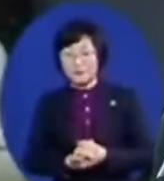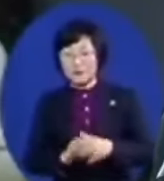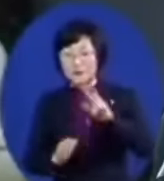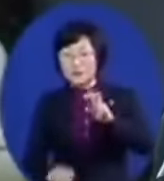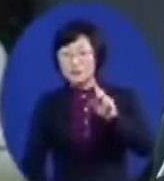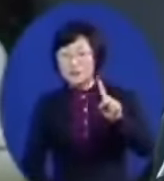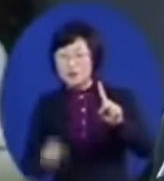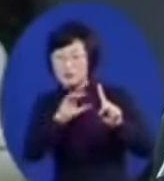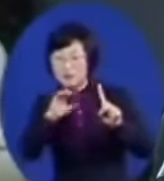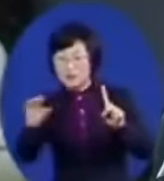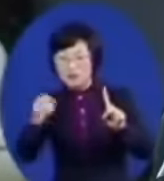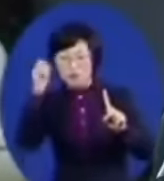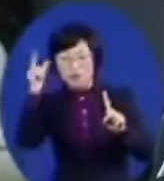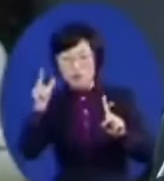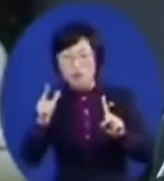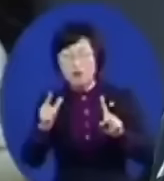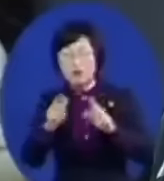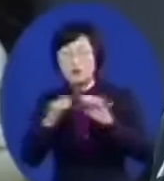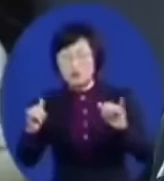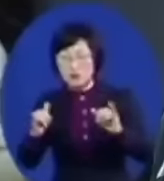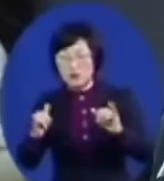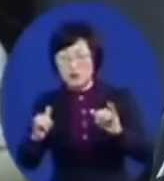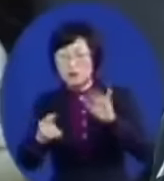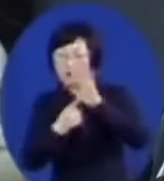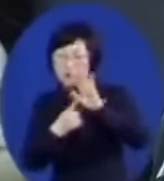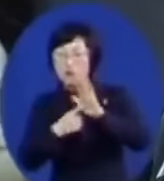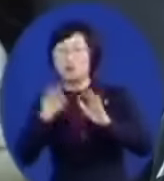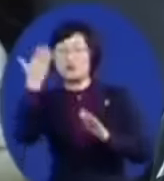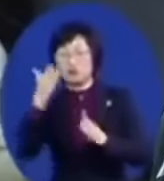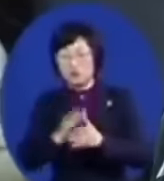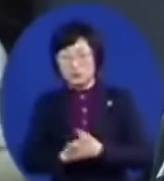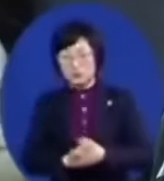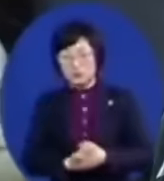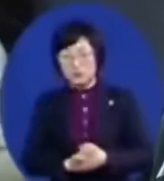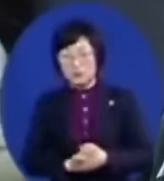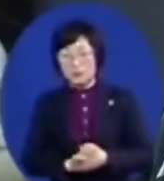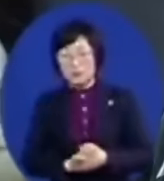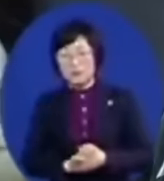21세기 에이브람 링컨 같은 사람이 나타날 수 있는 것입니다.